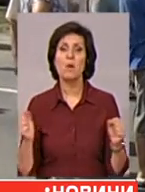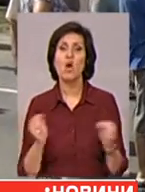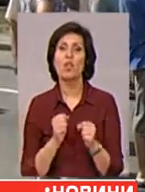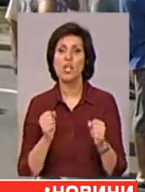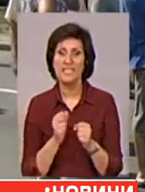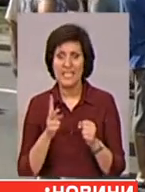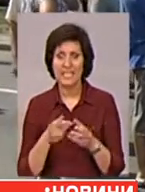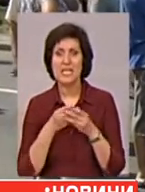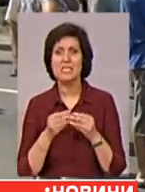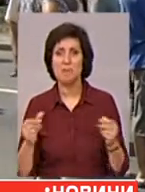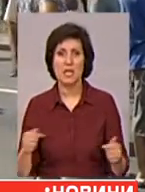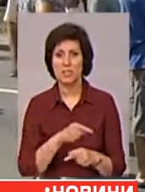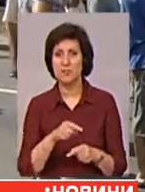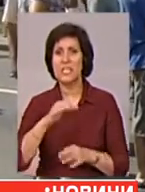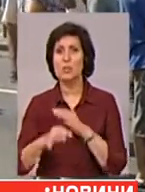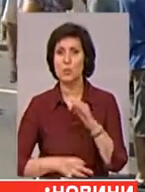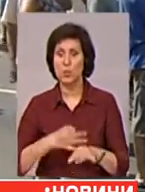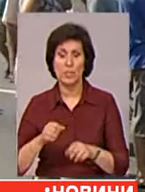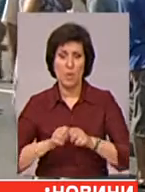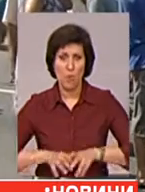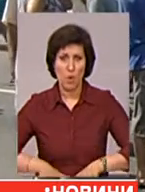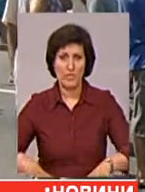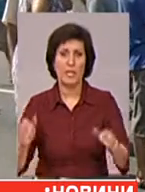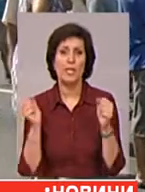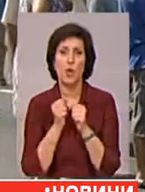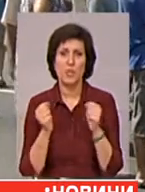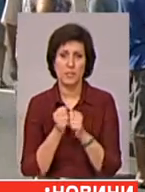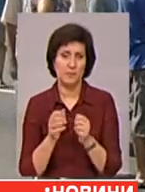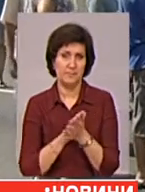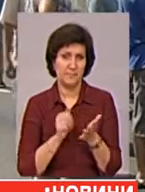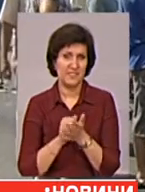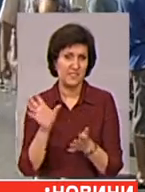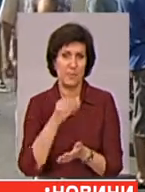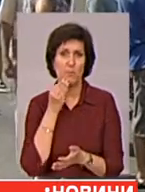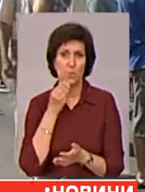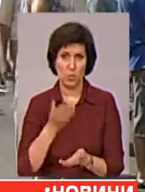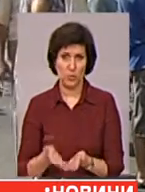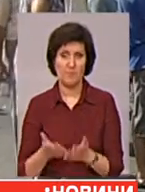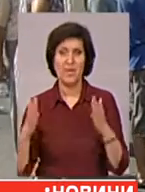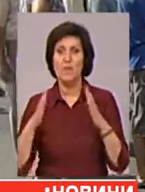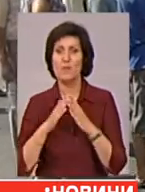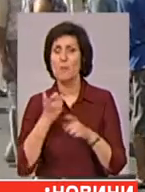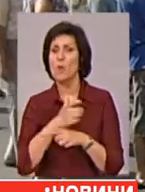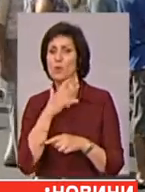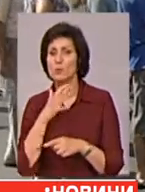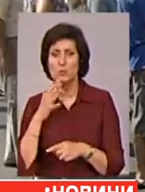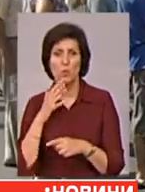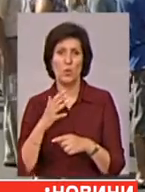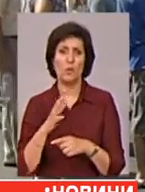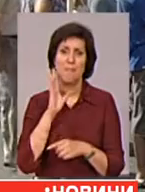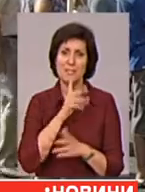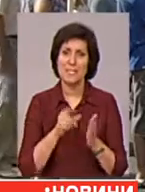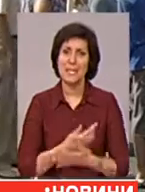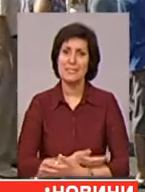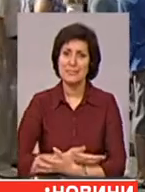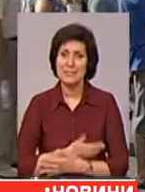при такой жаре размораживаются за сутки. То есть потекли все холодильники, поиспортили все продукты. В домах очень много там, да, матерей с